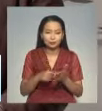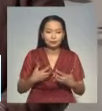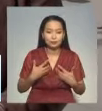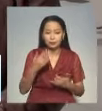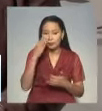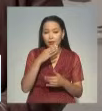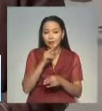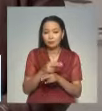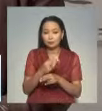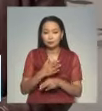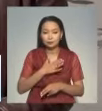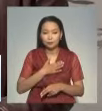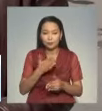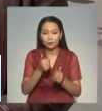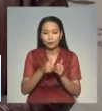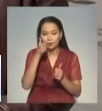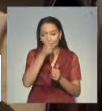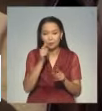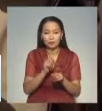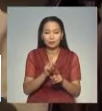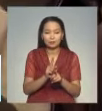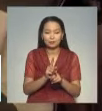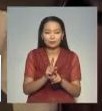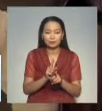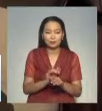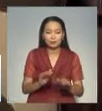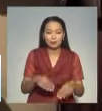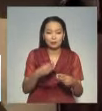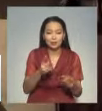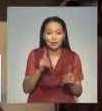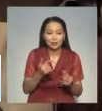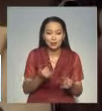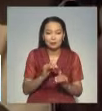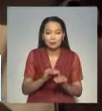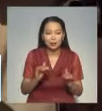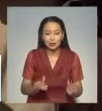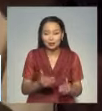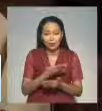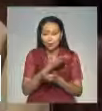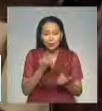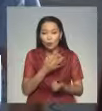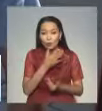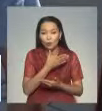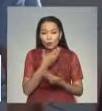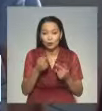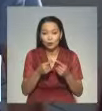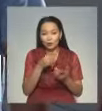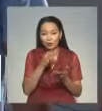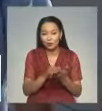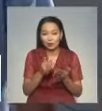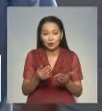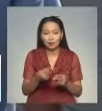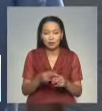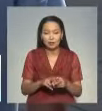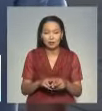тәрбиені біз өзіміздің балаларға бере алмай жатырмыз. Біз қазір балаларымызға уақыт жоқ. Нақты айтқанда бізде балаларға уақыт жоқ. Әкеміздің жетістігіне жету